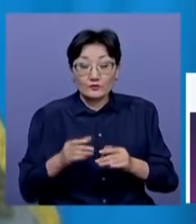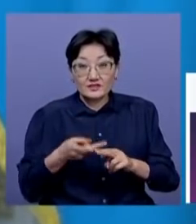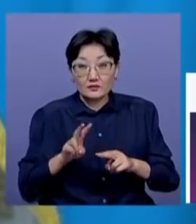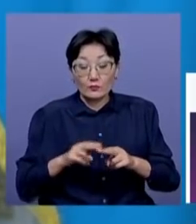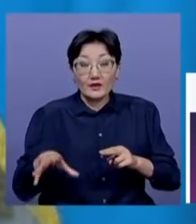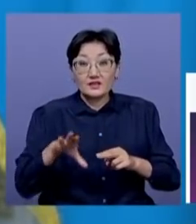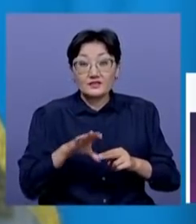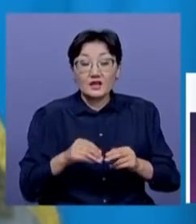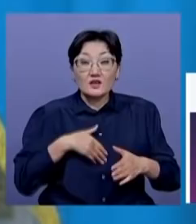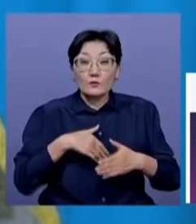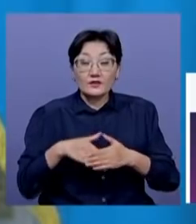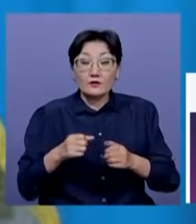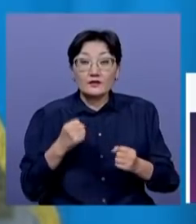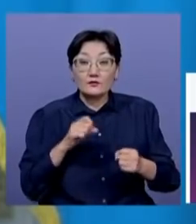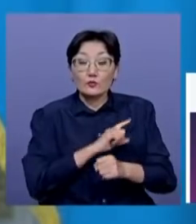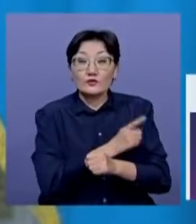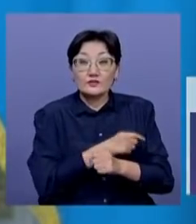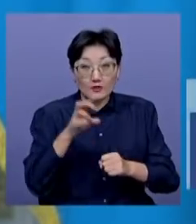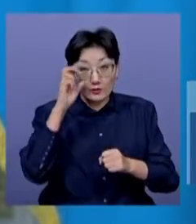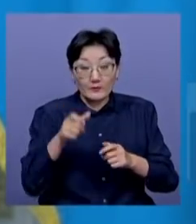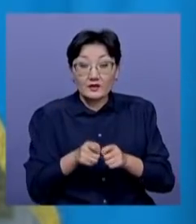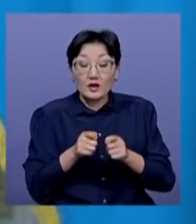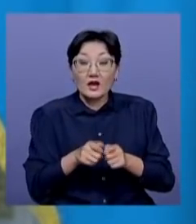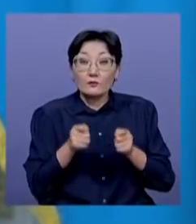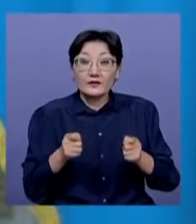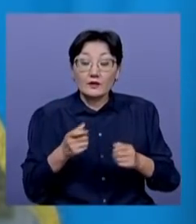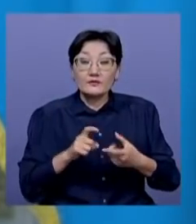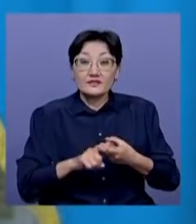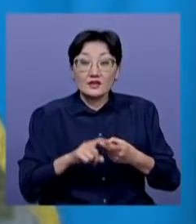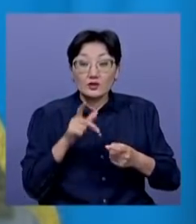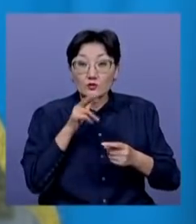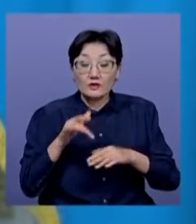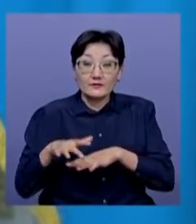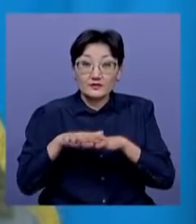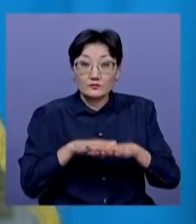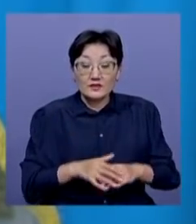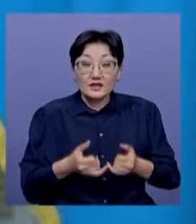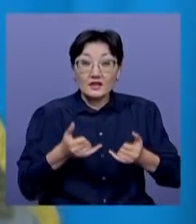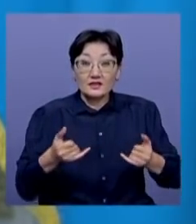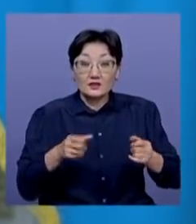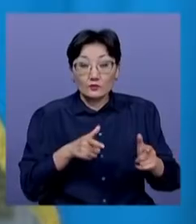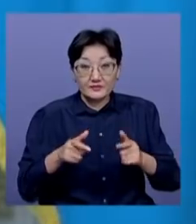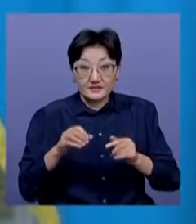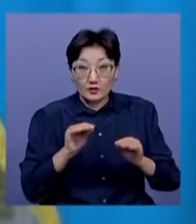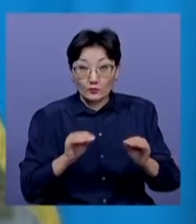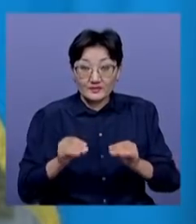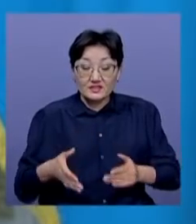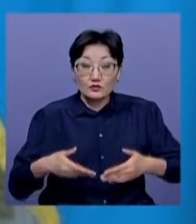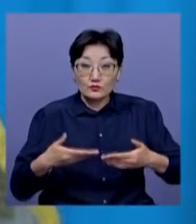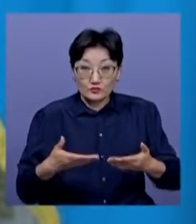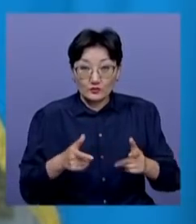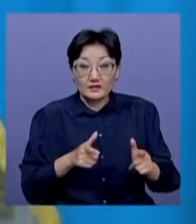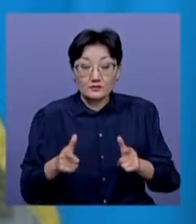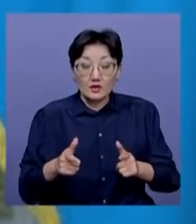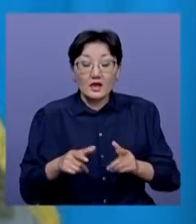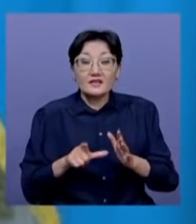сондай-ақ барынша қарқынды әрі мықты мемлекет құрумен байланысты. Қазақстан Корей инвесторлары үшін арнайы әзірленген құралдарды ұсынуға әзір. Бұл